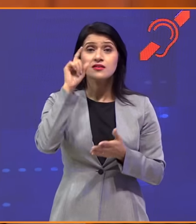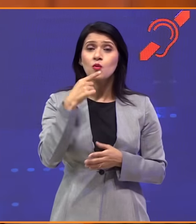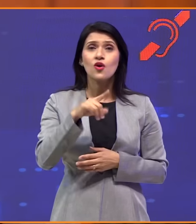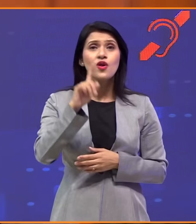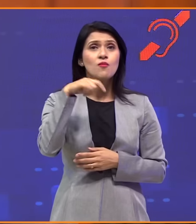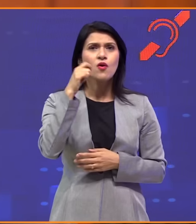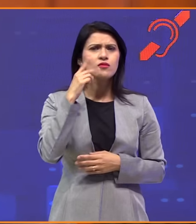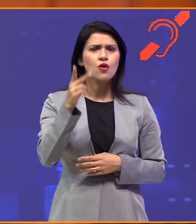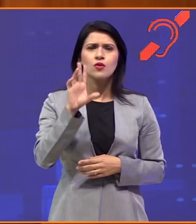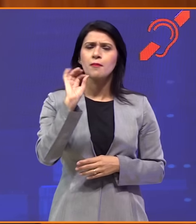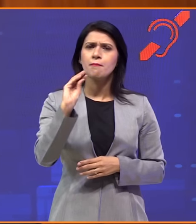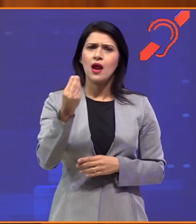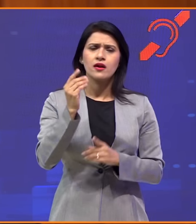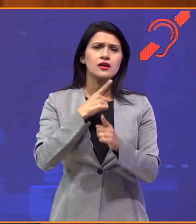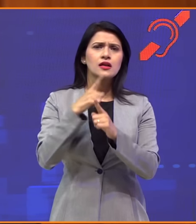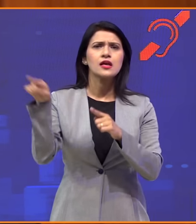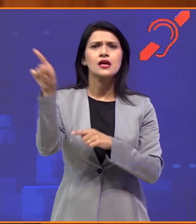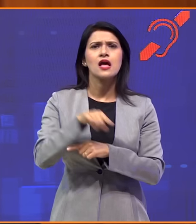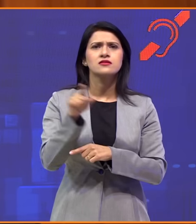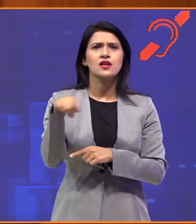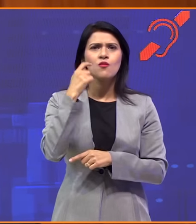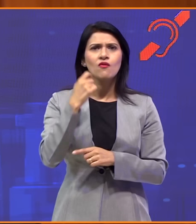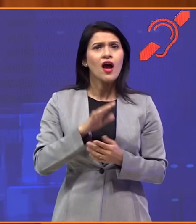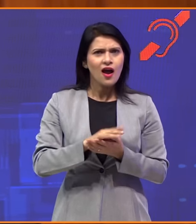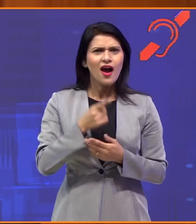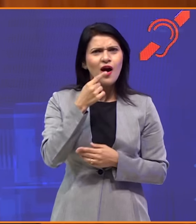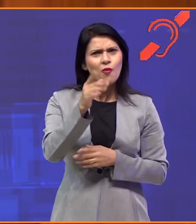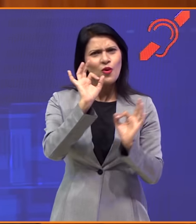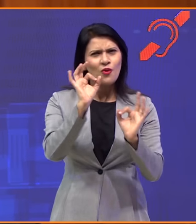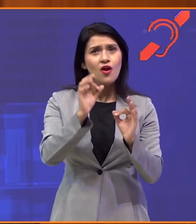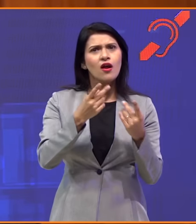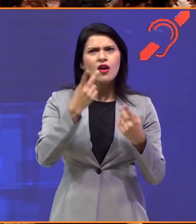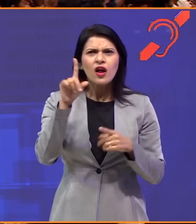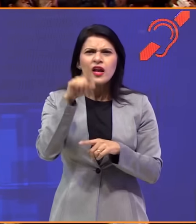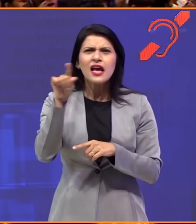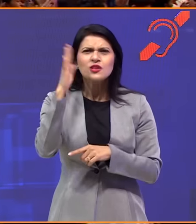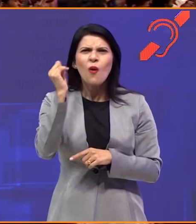फिल्म को बॉयकॉट करो बहुत अच्छा है तो ज्यादा लोग आएंगे देखने के